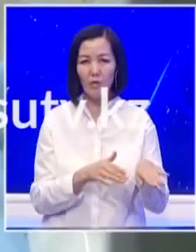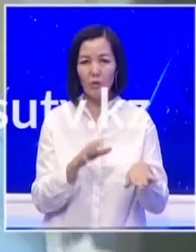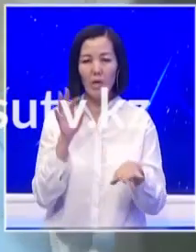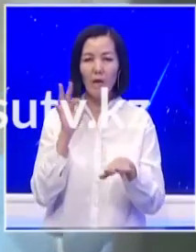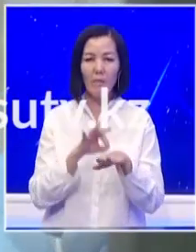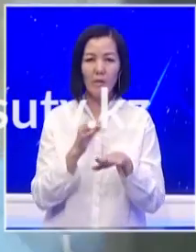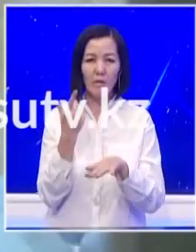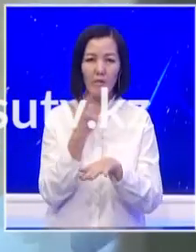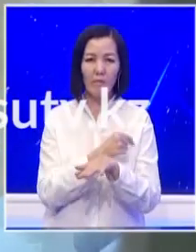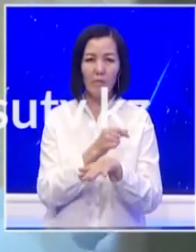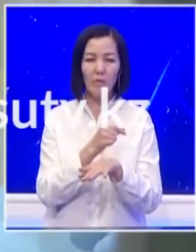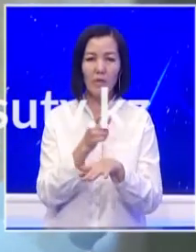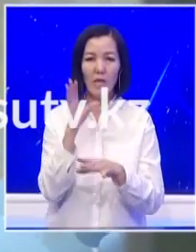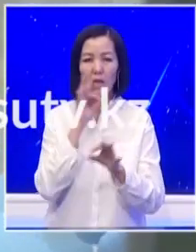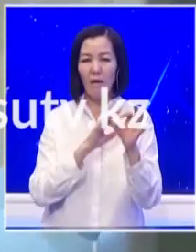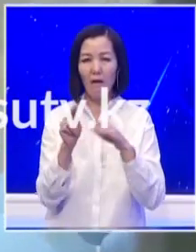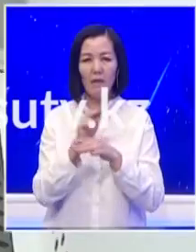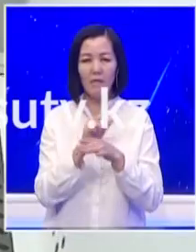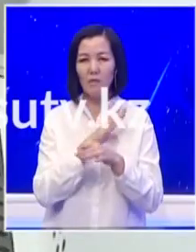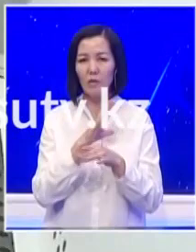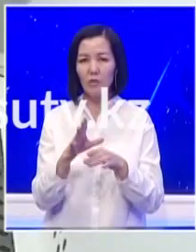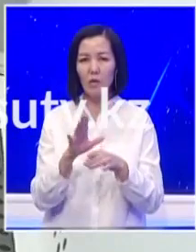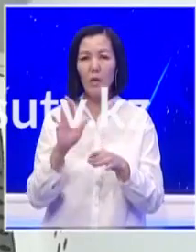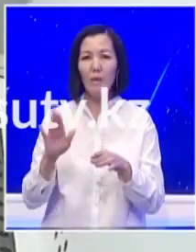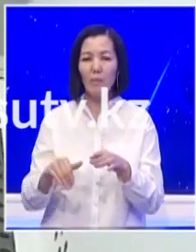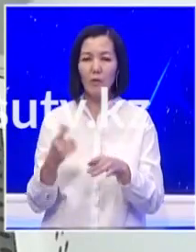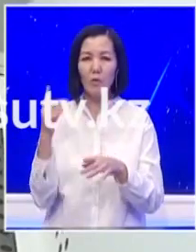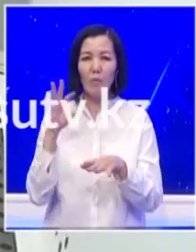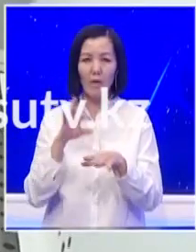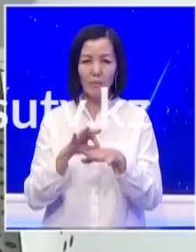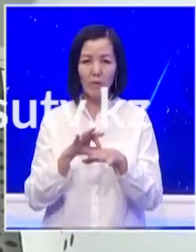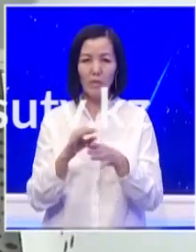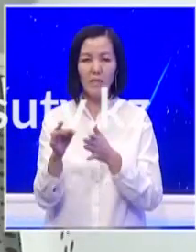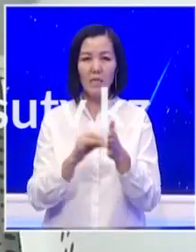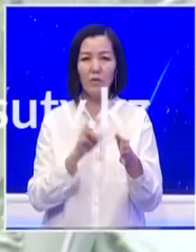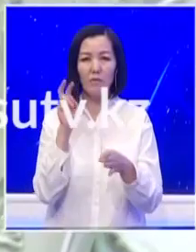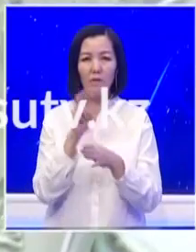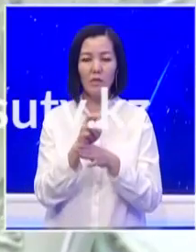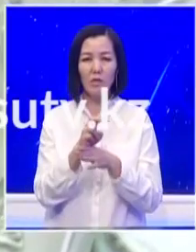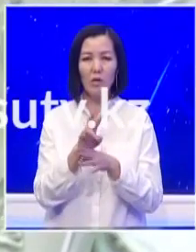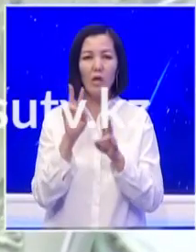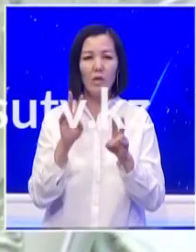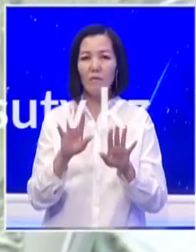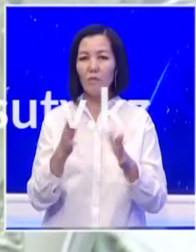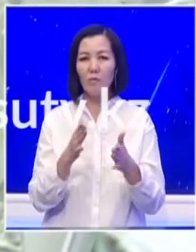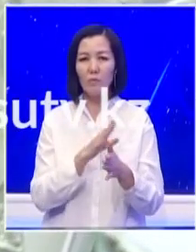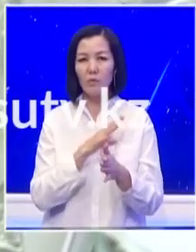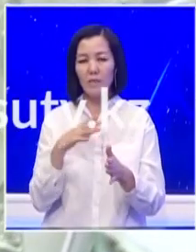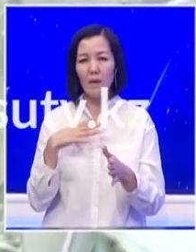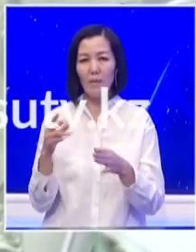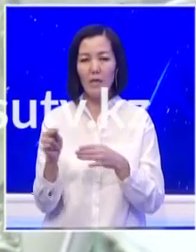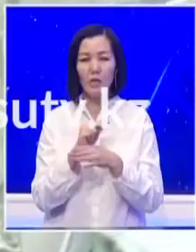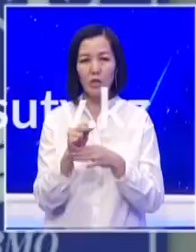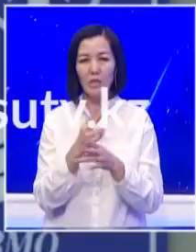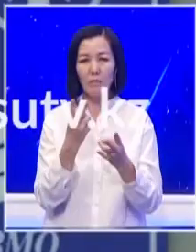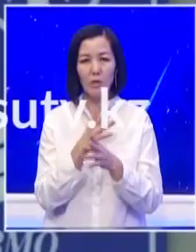вирусного заболевания не существует. Потому сразу после обнаружения укуса следует обратиться к врачу и ни в коем случае не заниматься